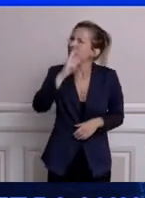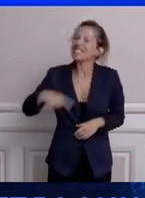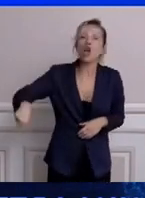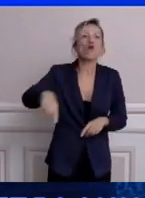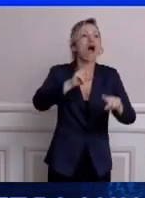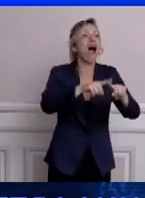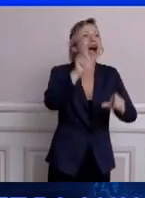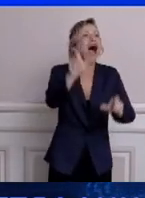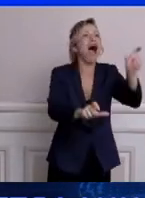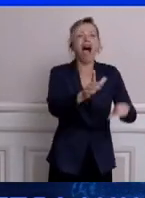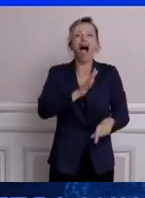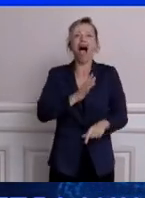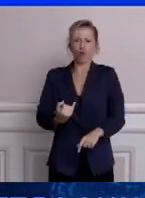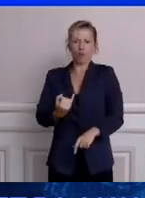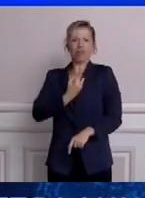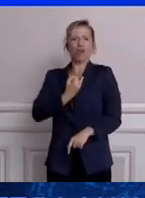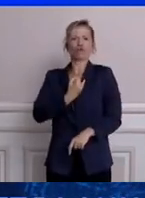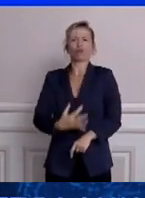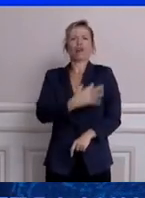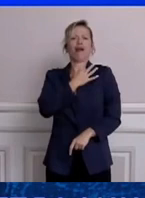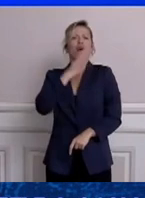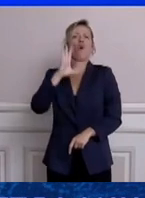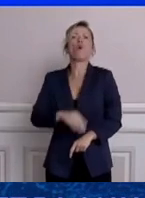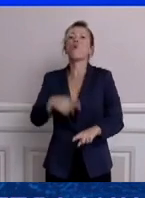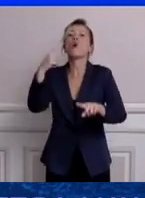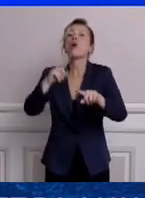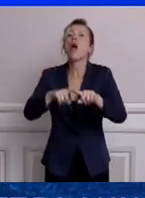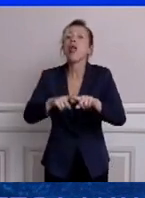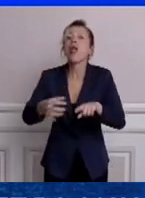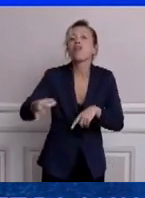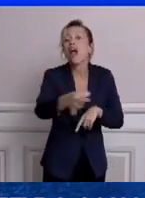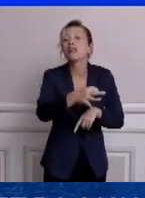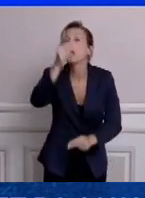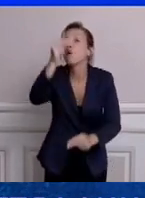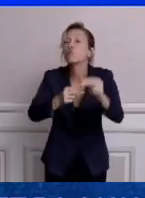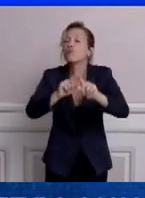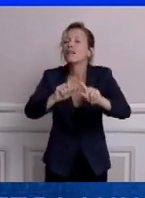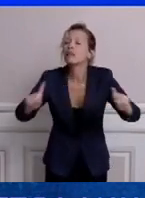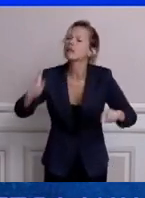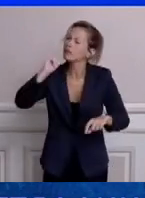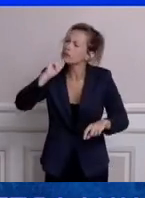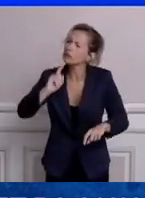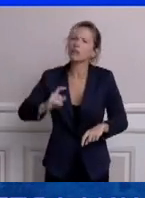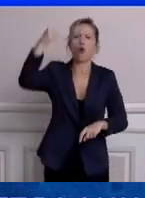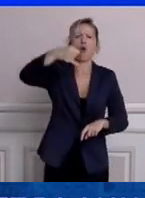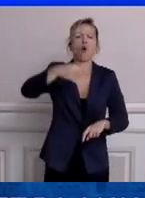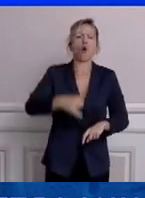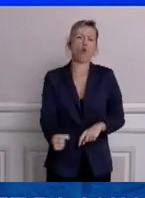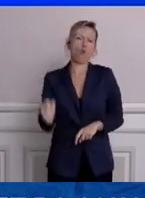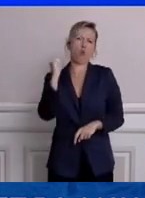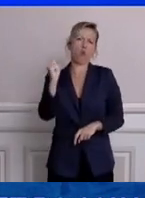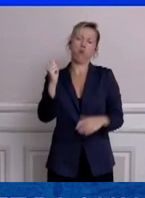ξέρω τις ανάγκες τους και ξέρω τι πρέπει να κάνουμε ώστε να γίνει η ζωή τους καλύτερη. Και ξέρω επίσης και τις προοπτικές